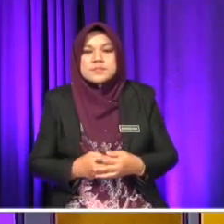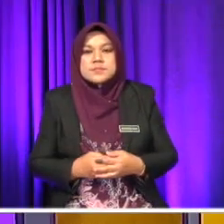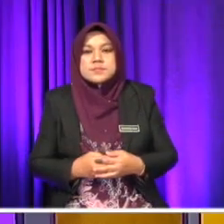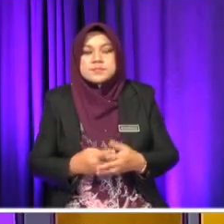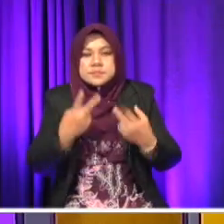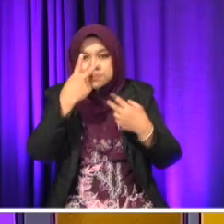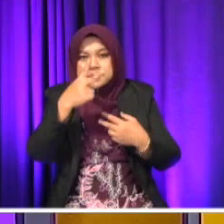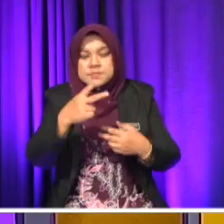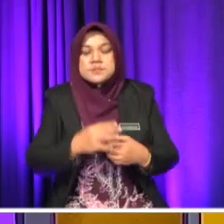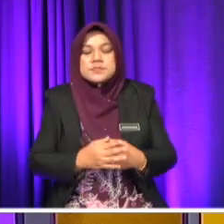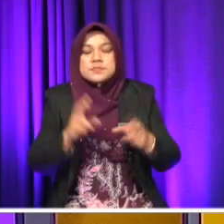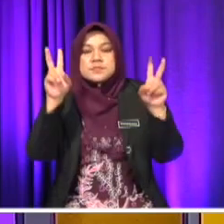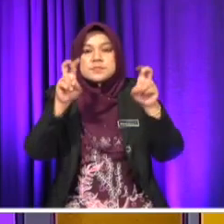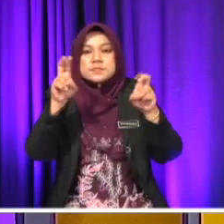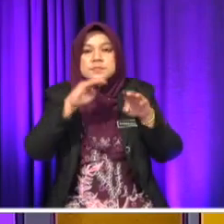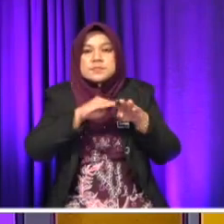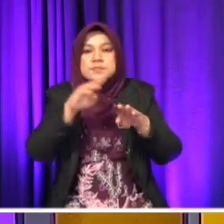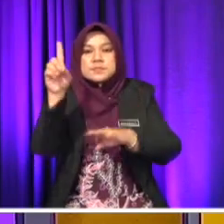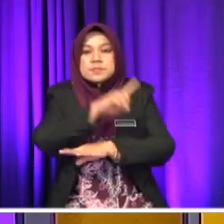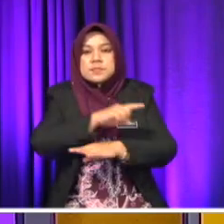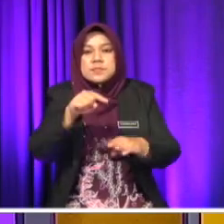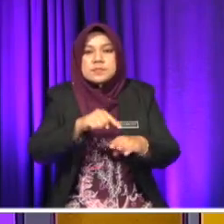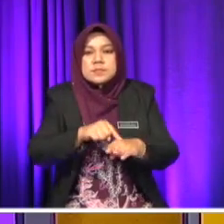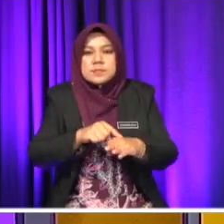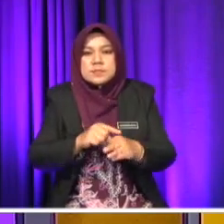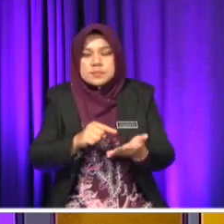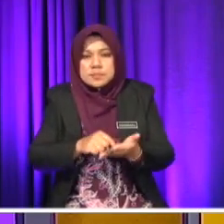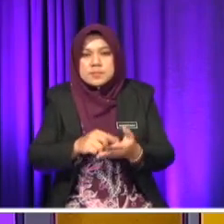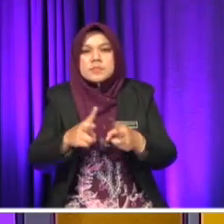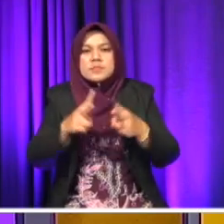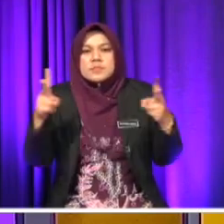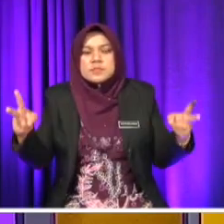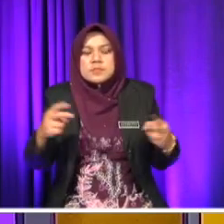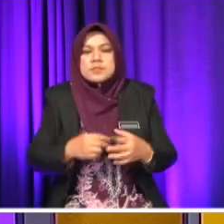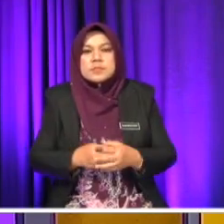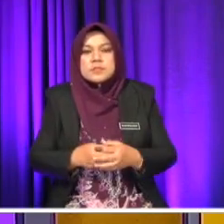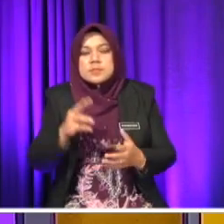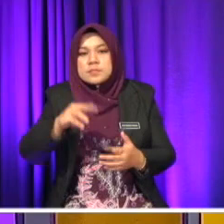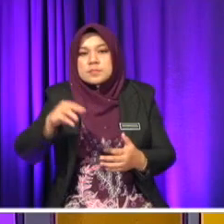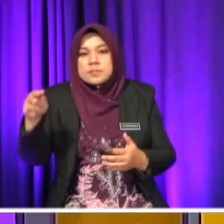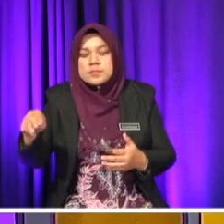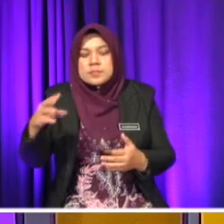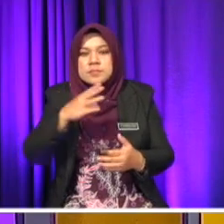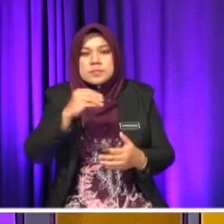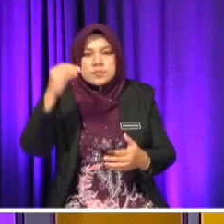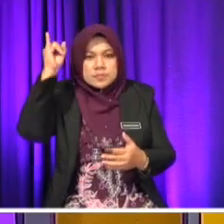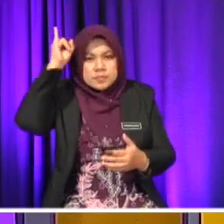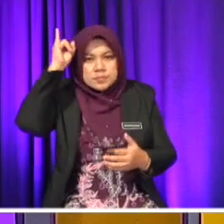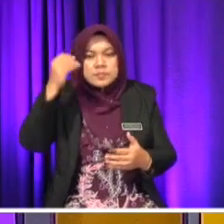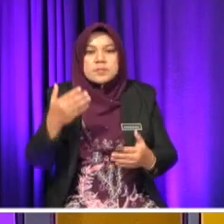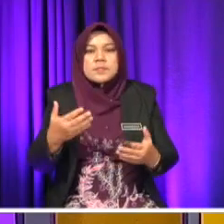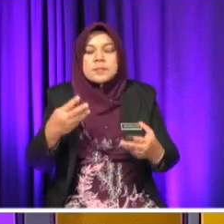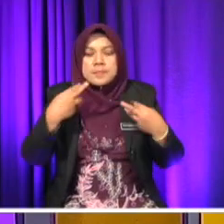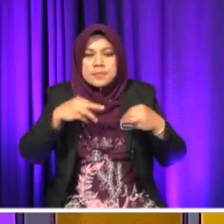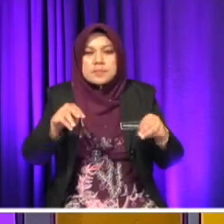sedang menonton tajuk pada hari ini sebenarnya sangat signifikan dengan murid-murid dan juga Irfan juga yang masih